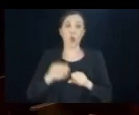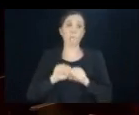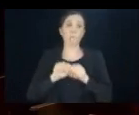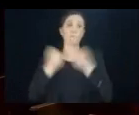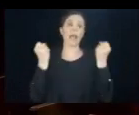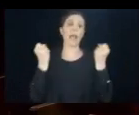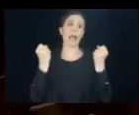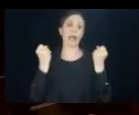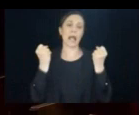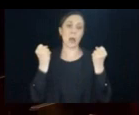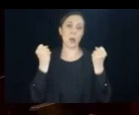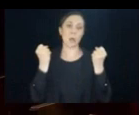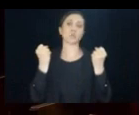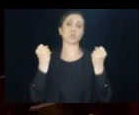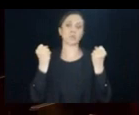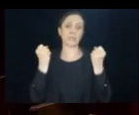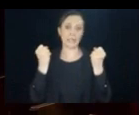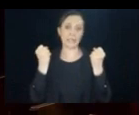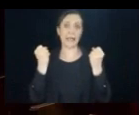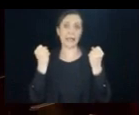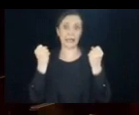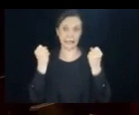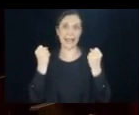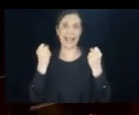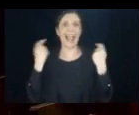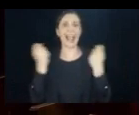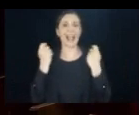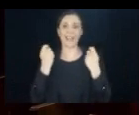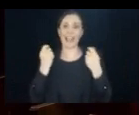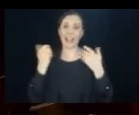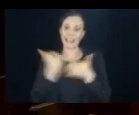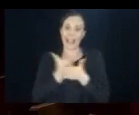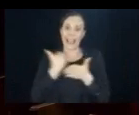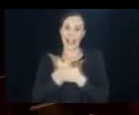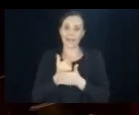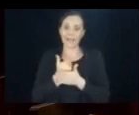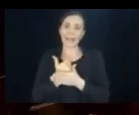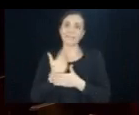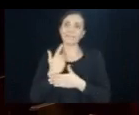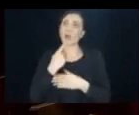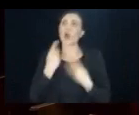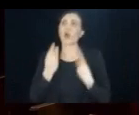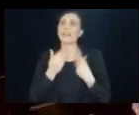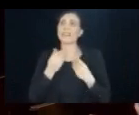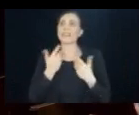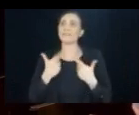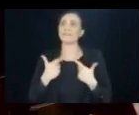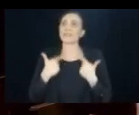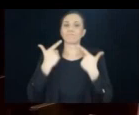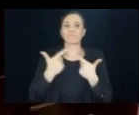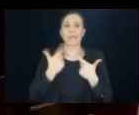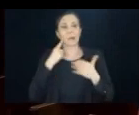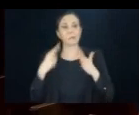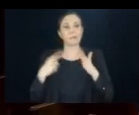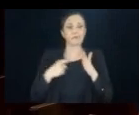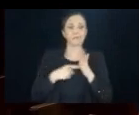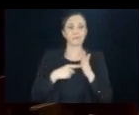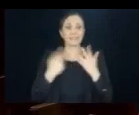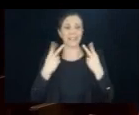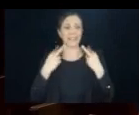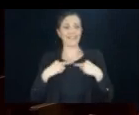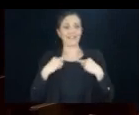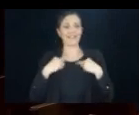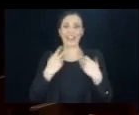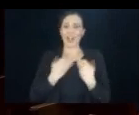di pausa, di mancanza di eventi per consentire, come dire, un ritorno a una